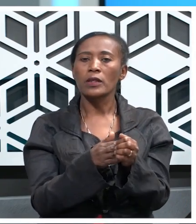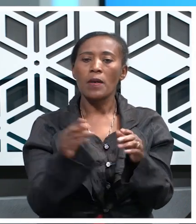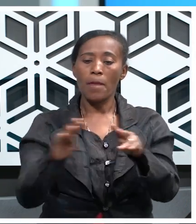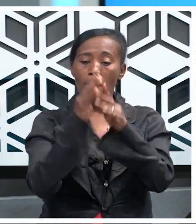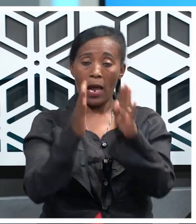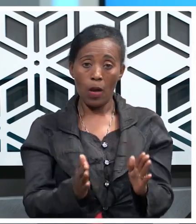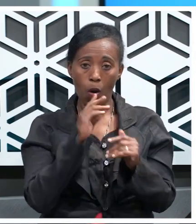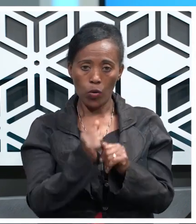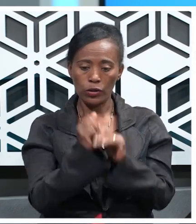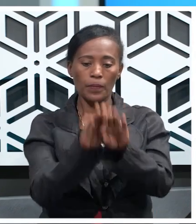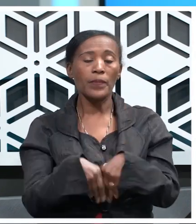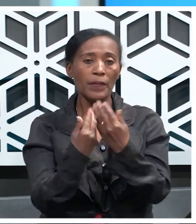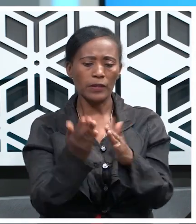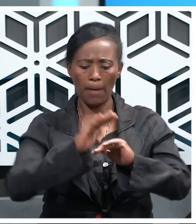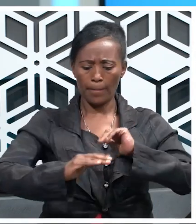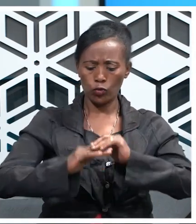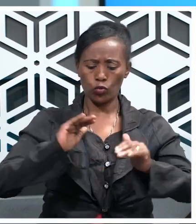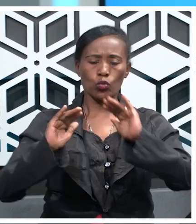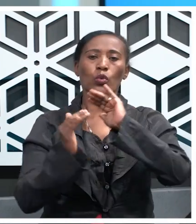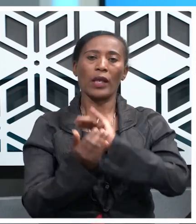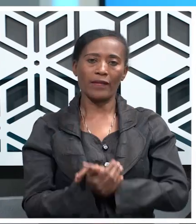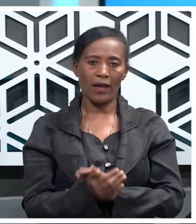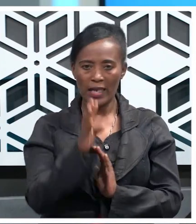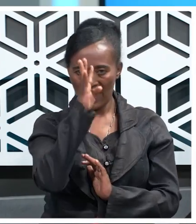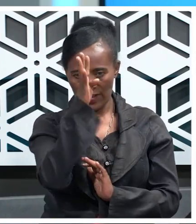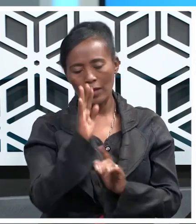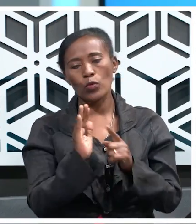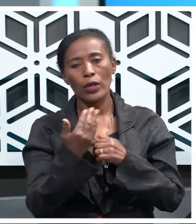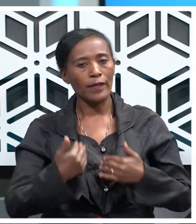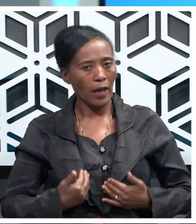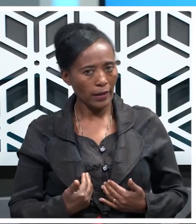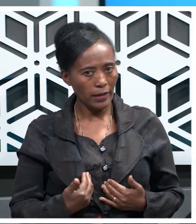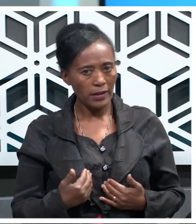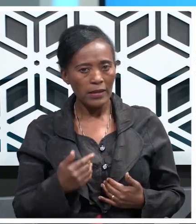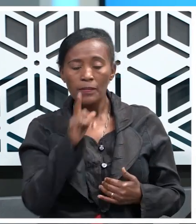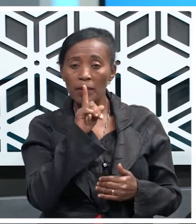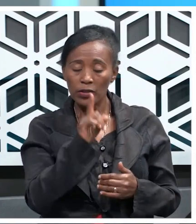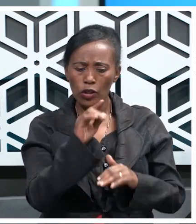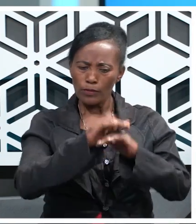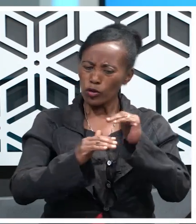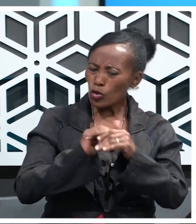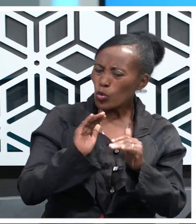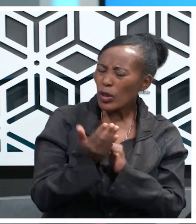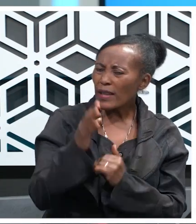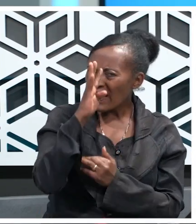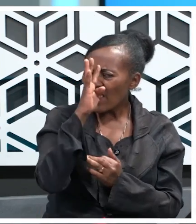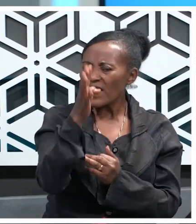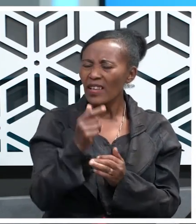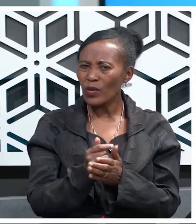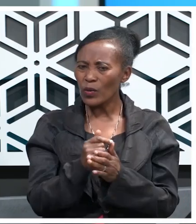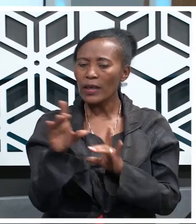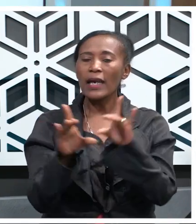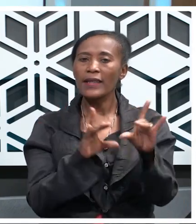መመሪያዎችንም ለባለሙያዎች በመስጠት ምቹ ሁኔታ የፈጠርንበት ሁኔታ አለ። በምን ምሳሌ እስኪ ምቹ ሁኔታ